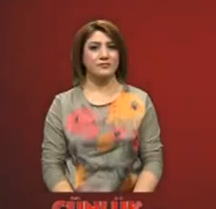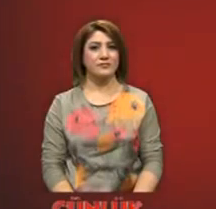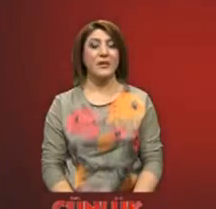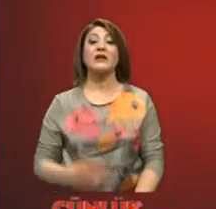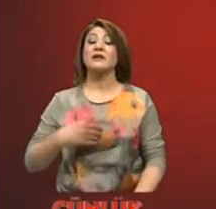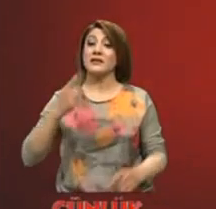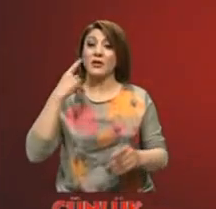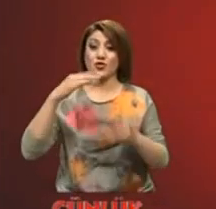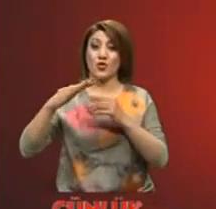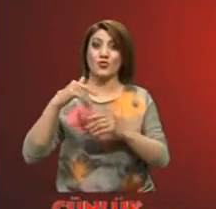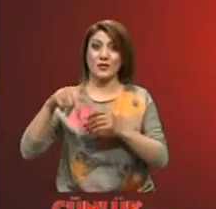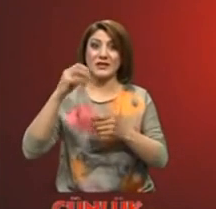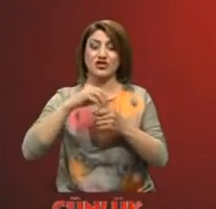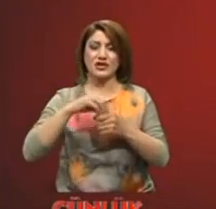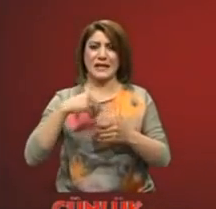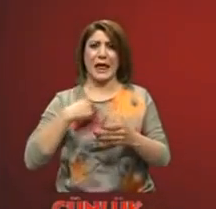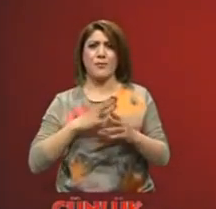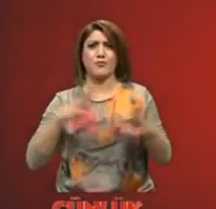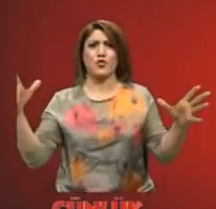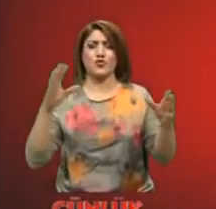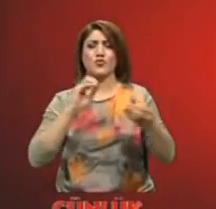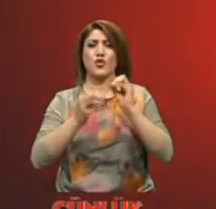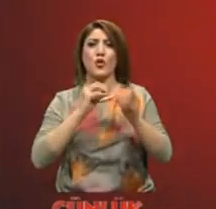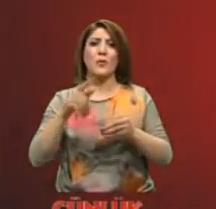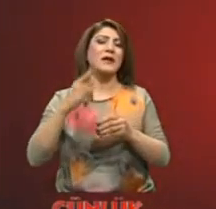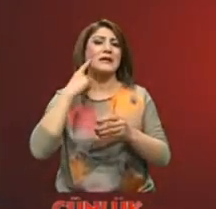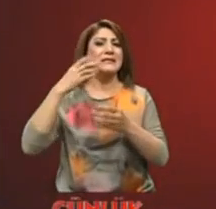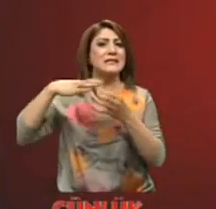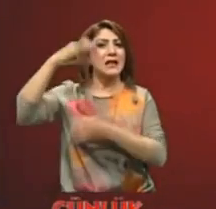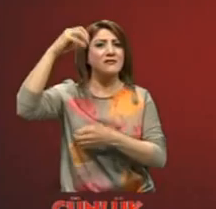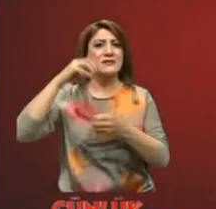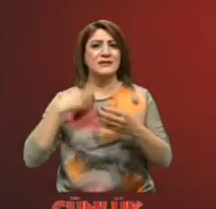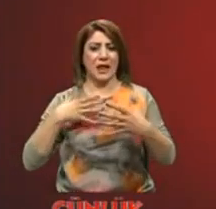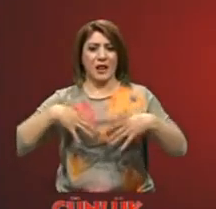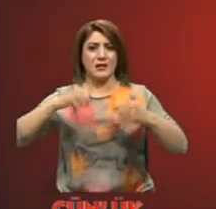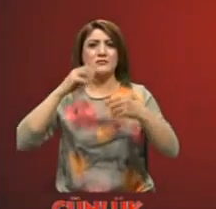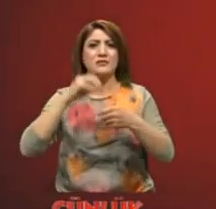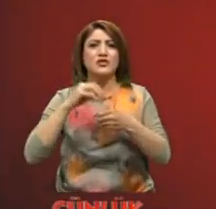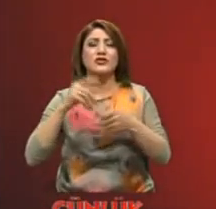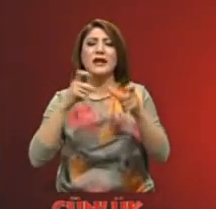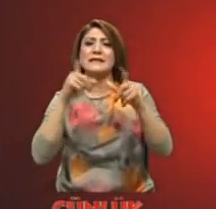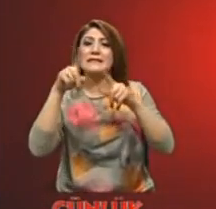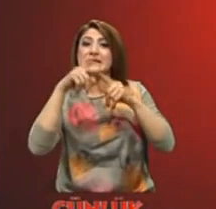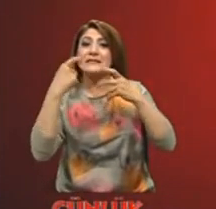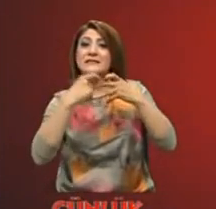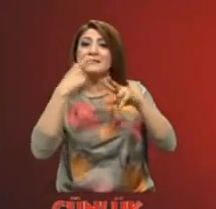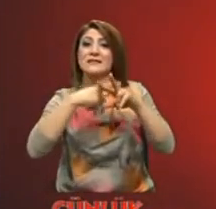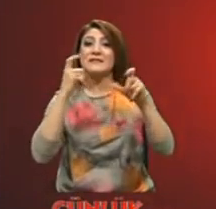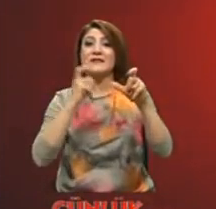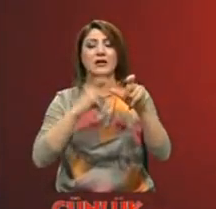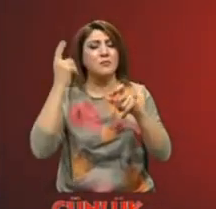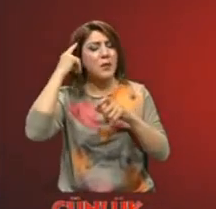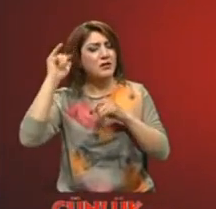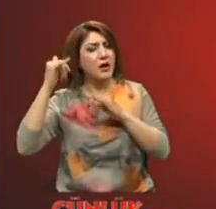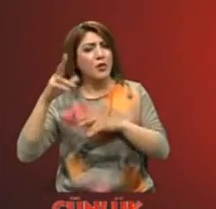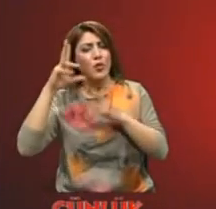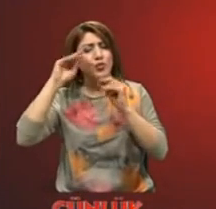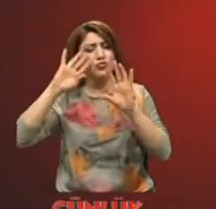En büyük sorunlarından biri de stres ve bu sorun insan sağlığını ciddi anlamda etkileyip birçok hastalığa neden olabiliyor. Baş ağrısı,